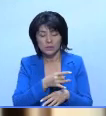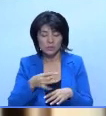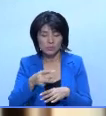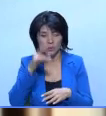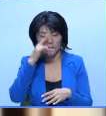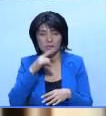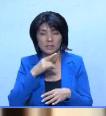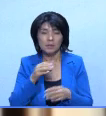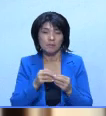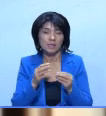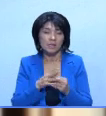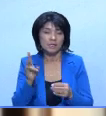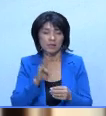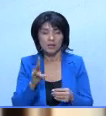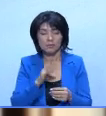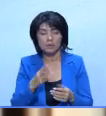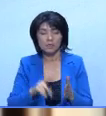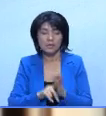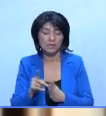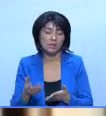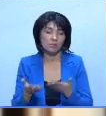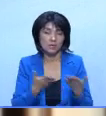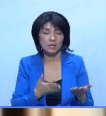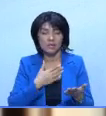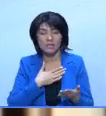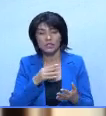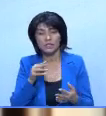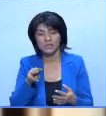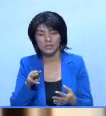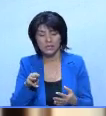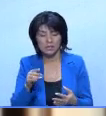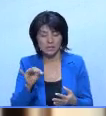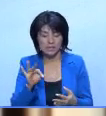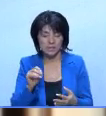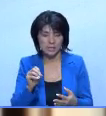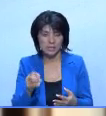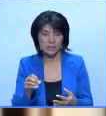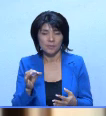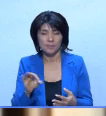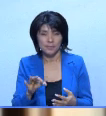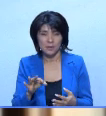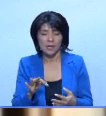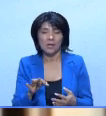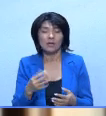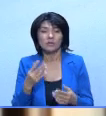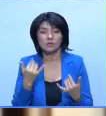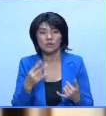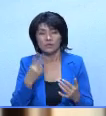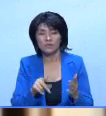15 ноября начал обращаться наш тенге поэтому сегодня 26 лет